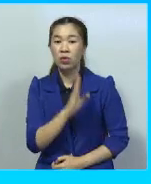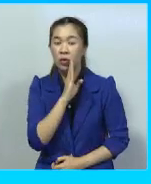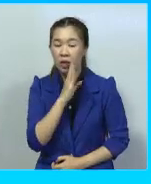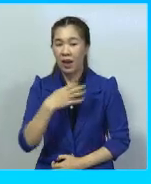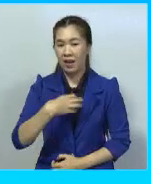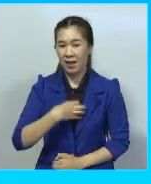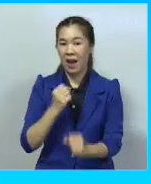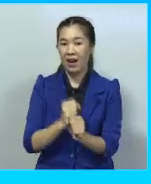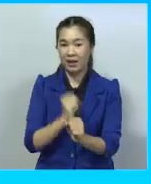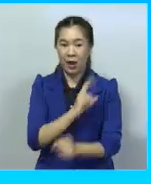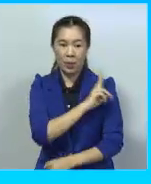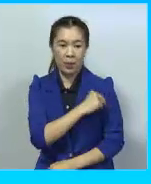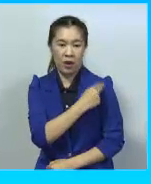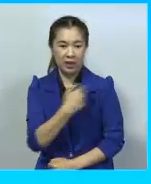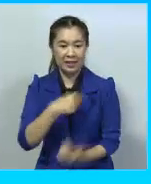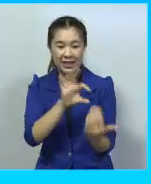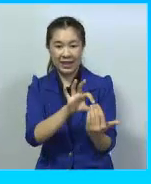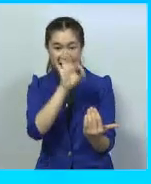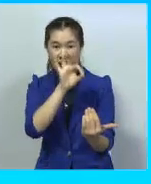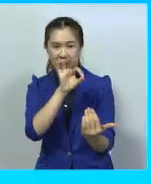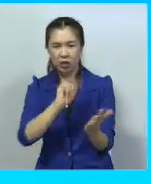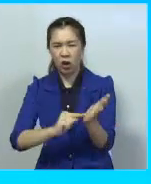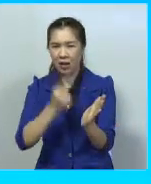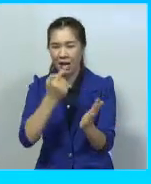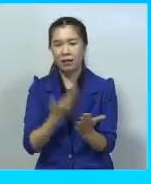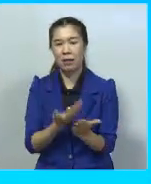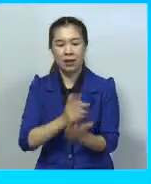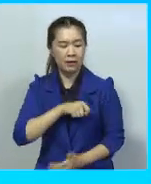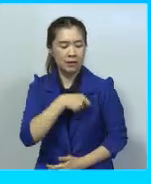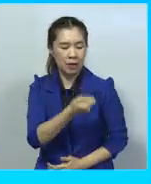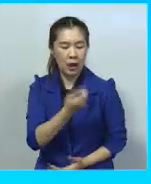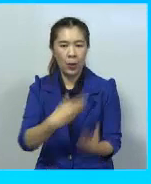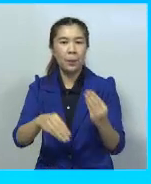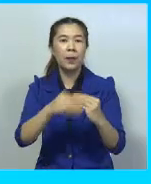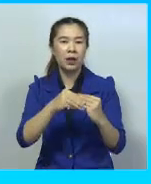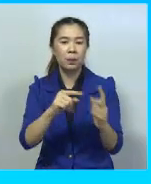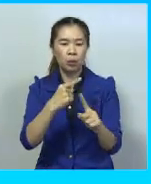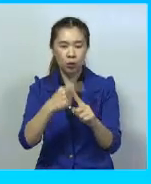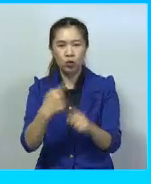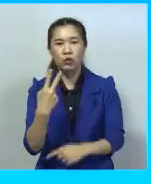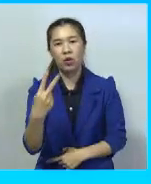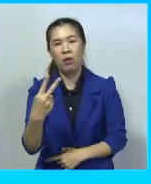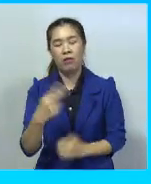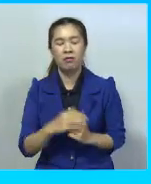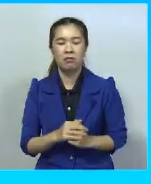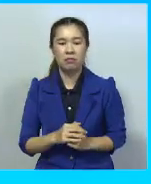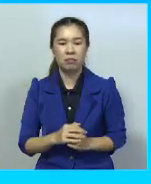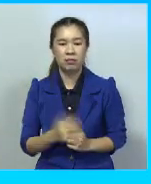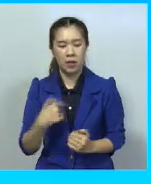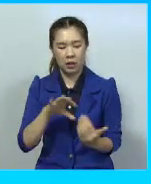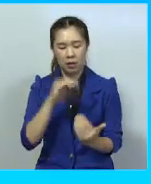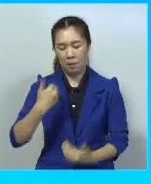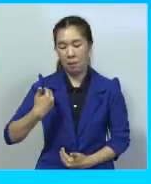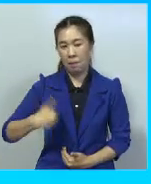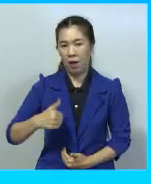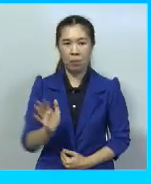การทำศัลยกรรมกับแพทย์ตามที่ตัวเองเลือกไว้ตั้งแต่แรกอันนี้ต้องจ่ายเงินเพิ่มอีกเกือบเท่าตัวค่ะและถ้าจะไม่เลือกผ่าตัด